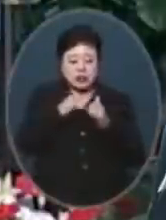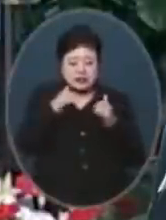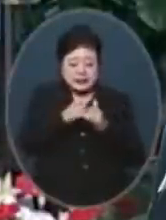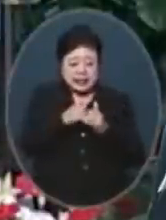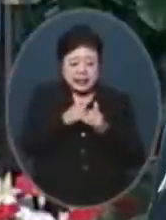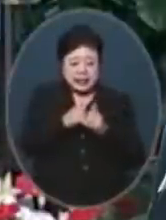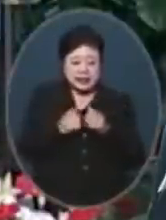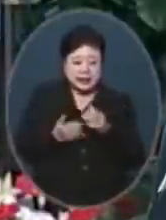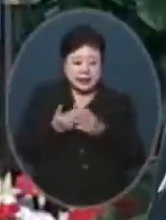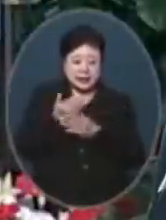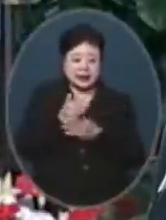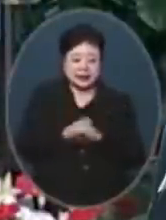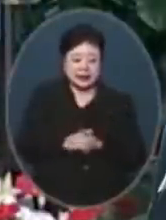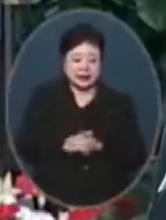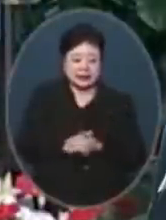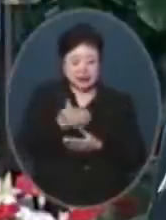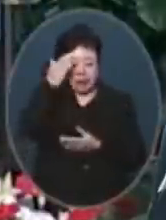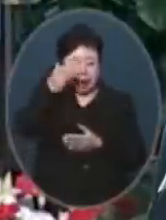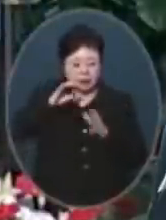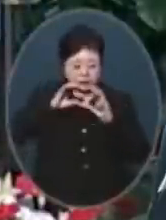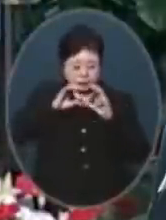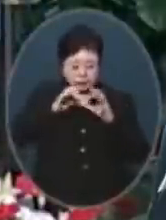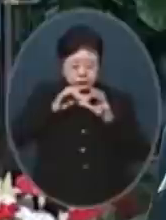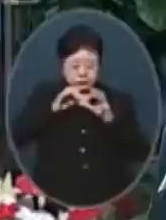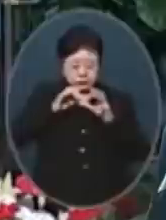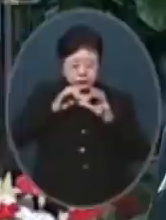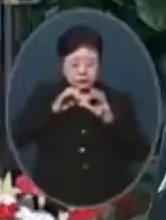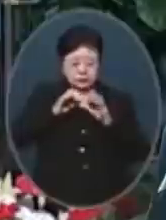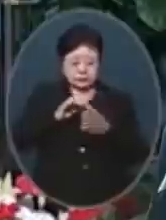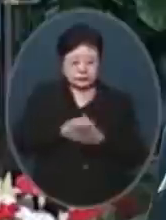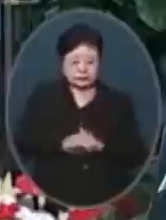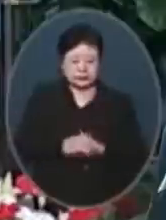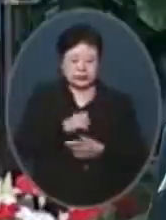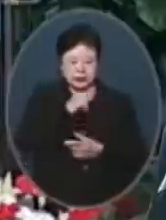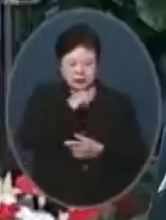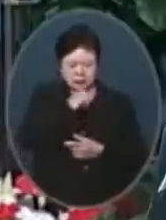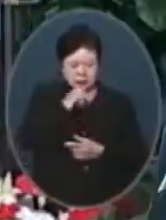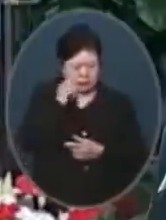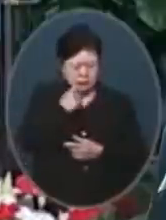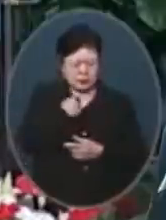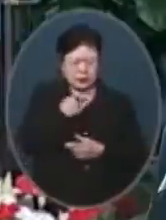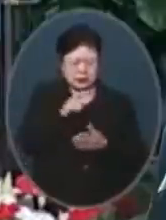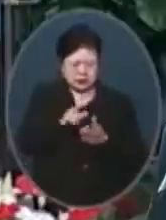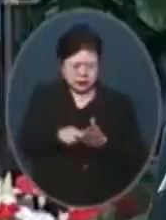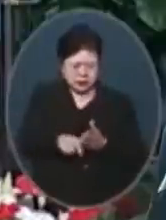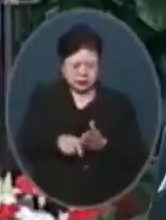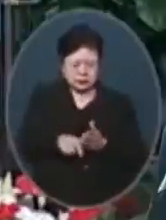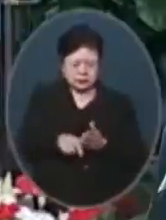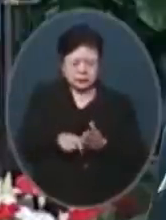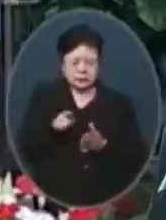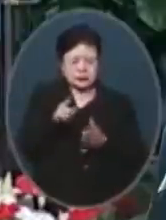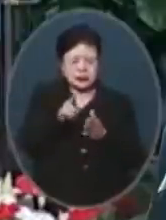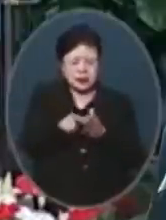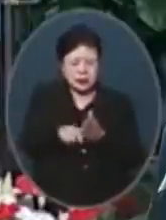전쟁이 일어난 이후 우리나라 극히 가난하고 어려움에 처했을 때